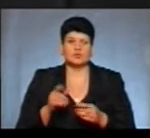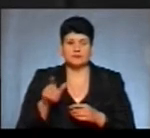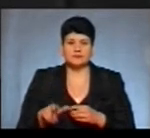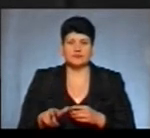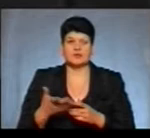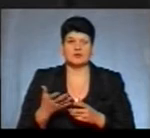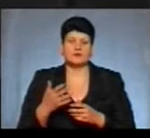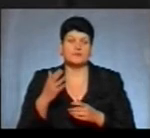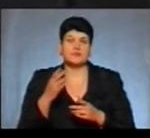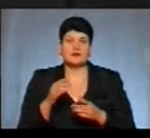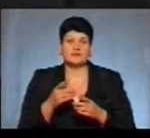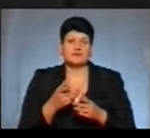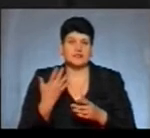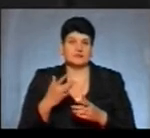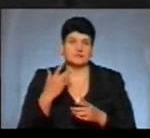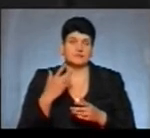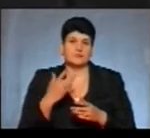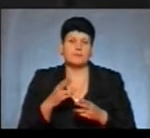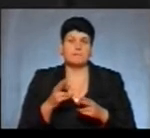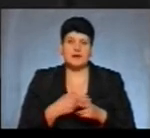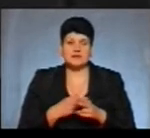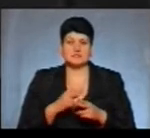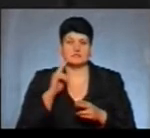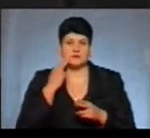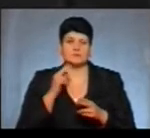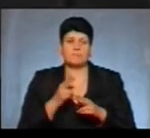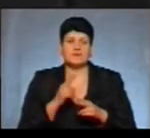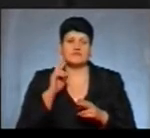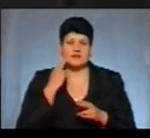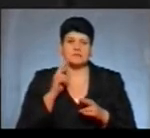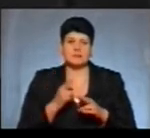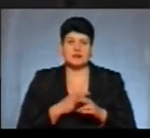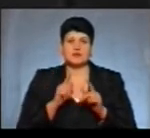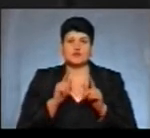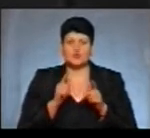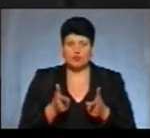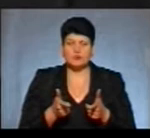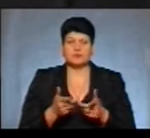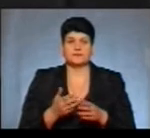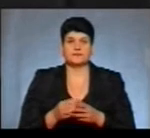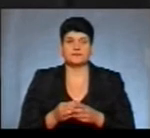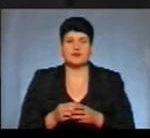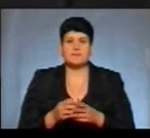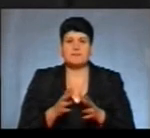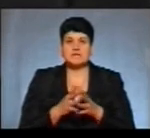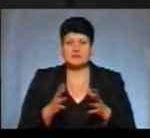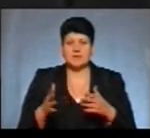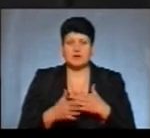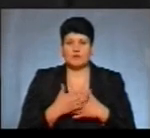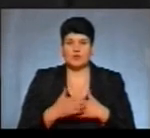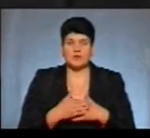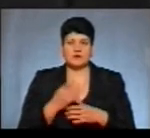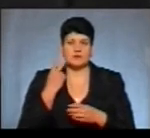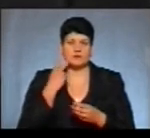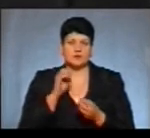залежно від штату – від статевого акту без згоди до проникнення сексуального характеру без згоди. Максимальне покарання –